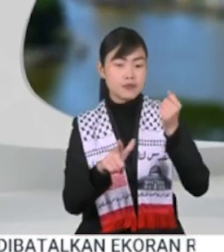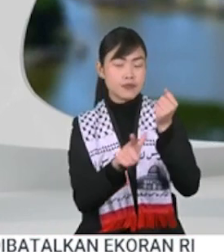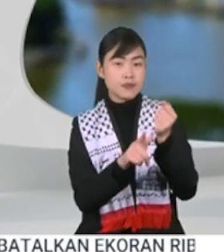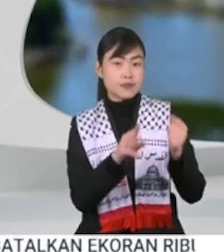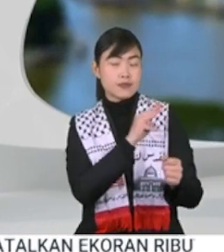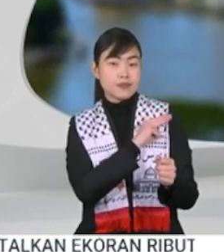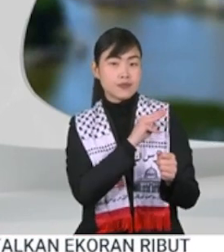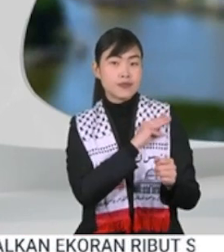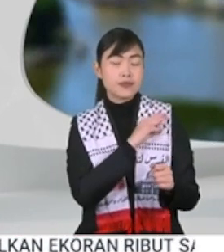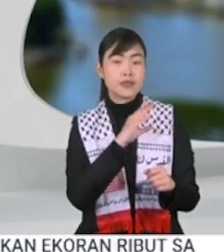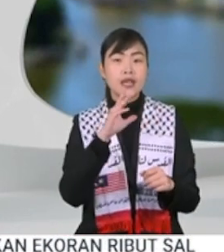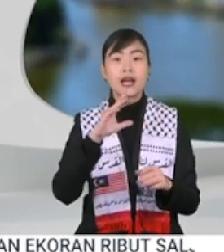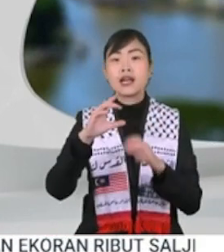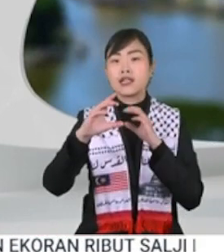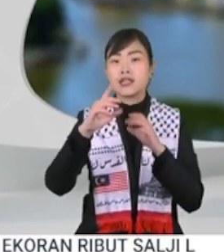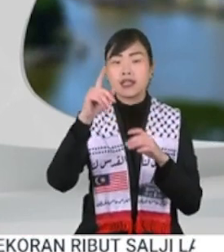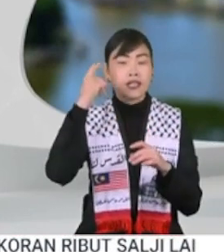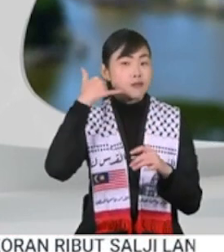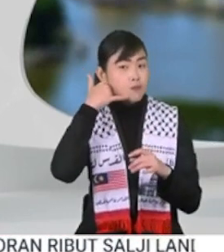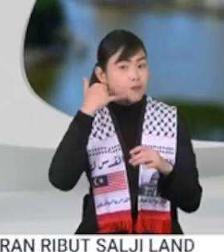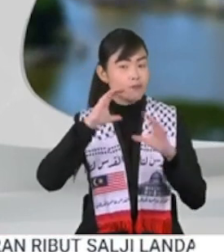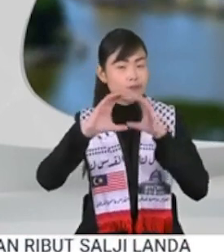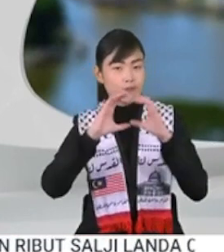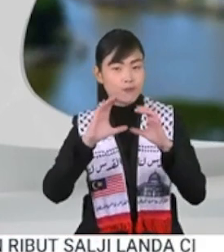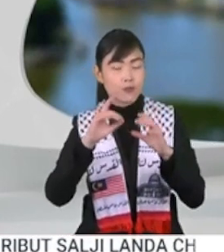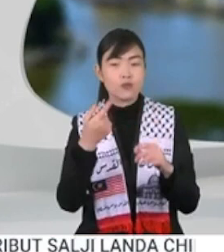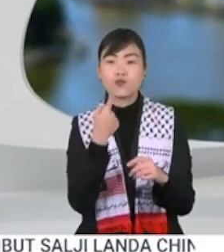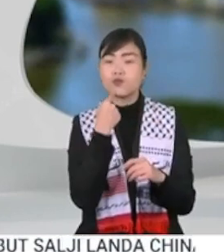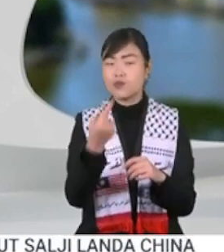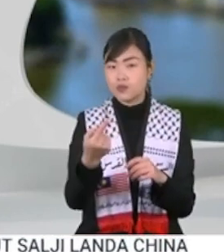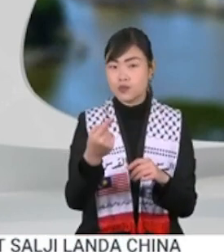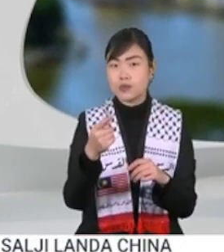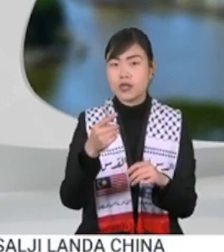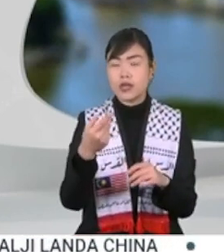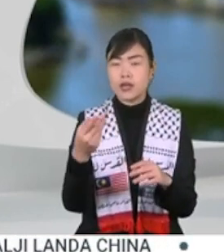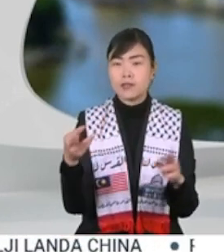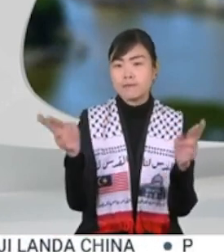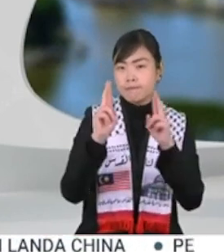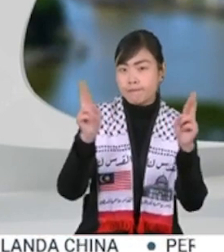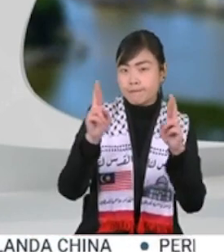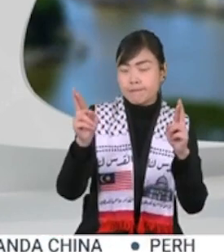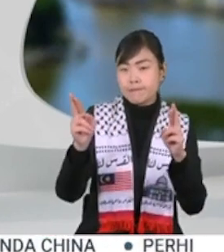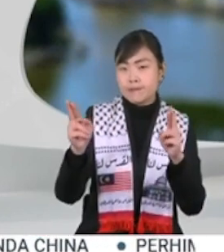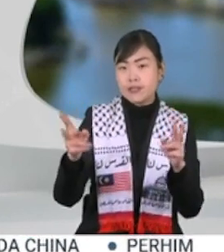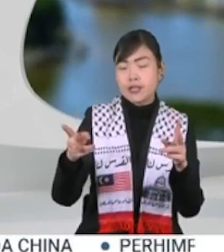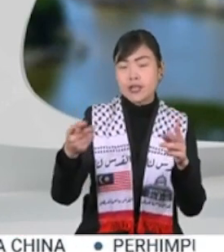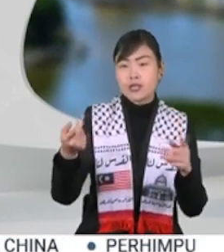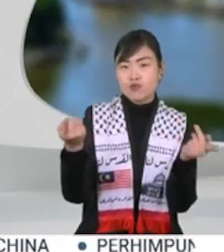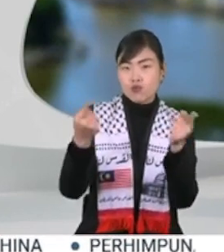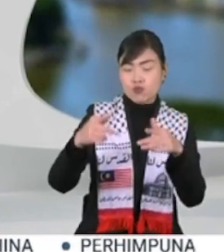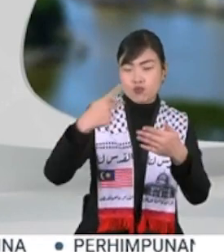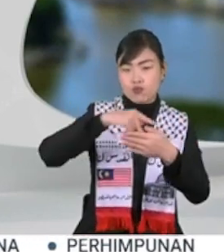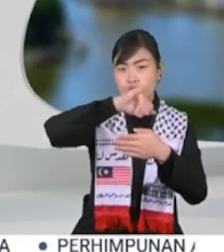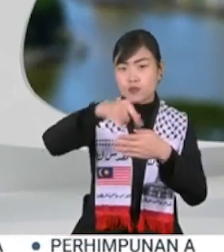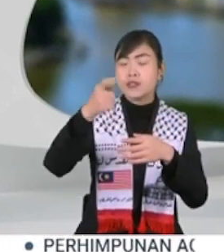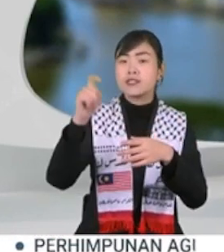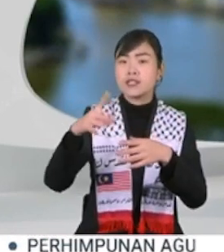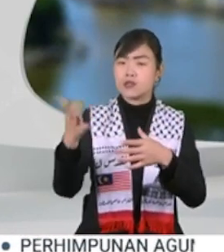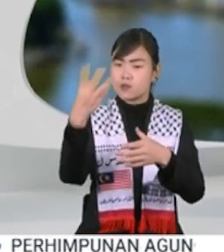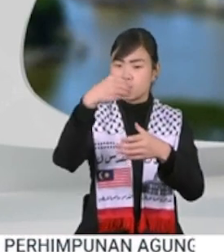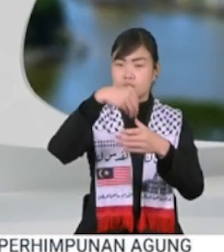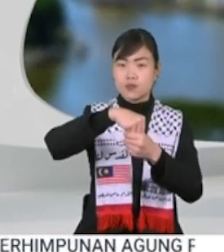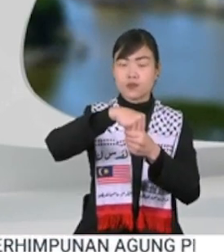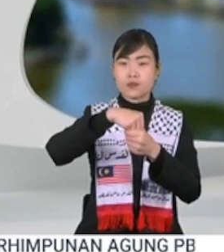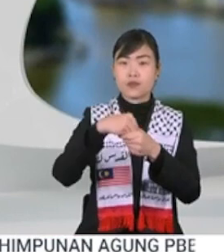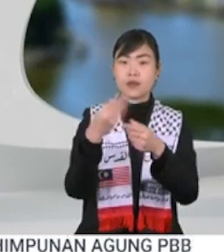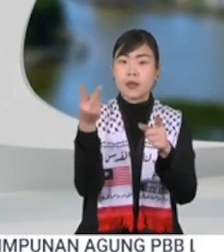utiliti dan Telekomunikasi Datuk dr Abdul Rahman Junaidi berkata penyedia dan pelaksana projek pembangunan di negeri Ini mesti menerap